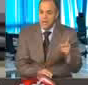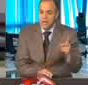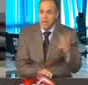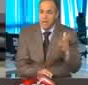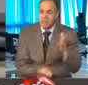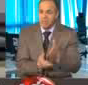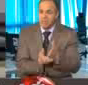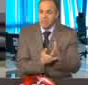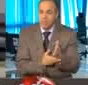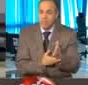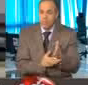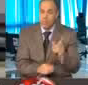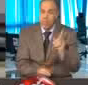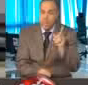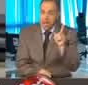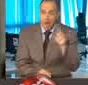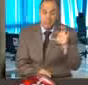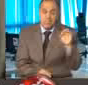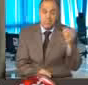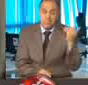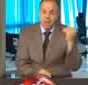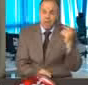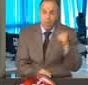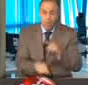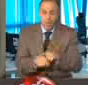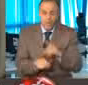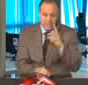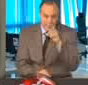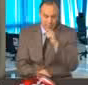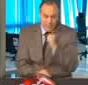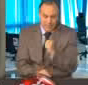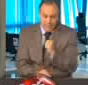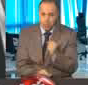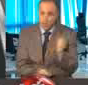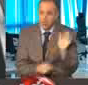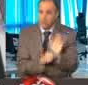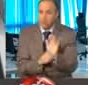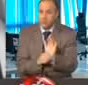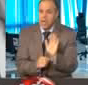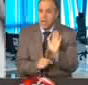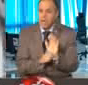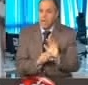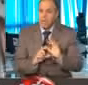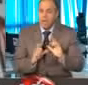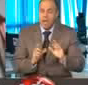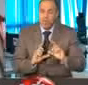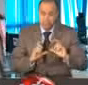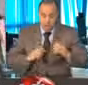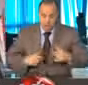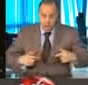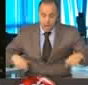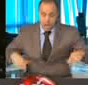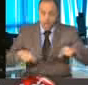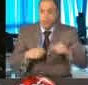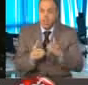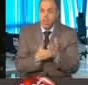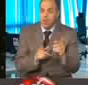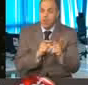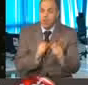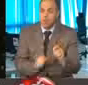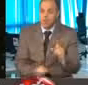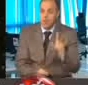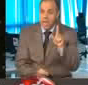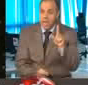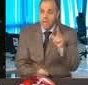5 عقود، فكانت لحظات أليمة ليست على الذين قدموها أمام هيئة الحقيقة والكرامة، وإنما